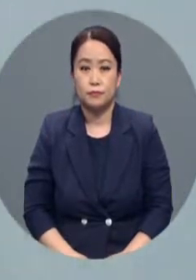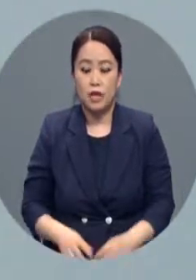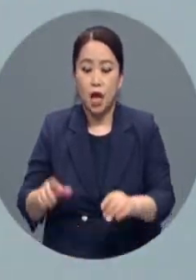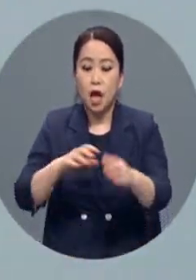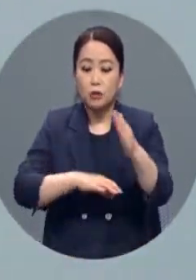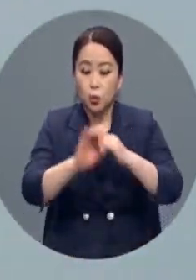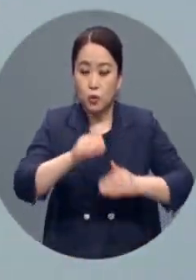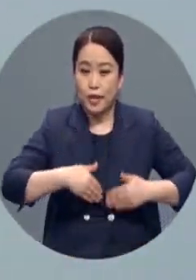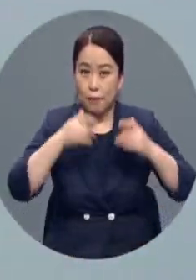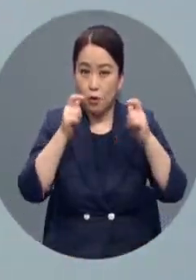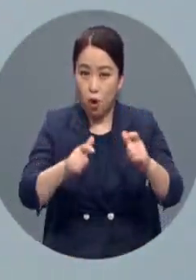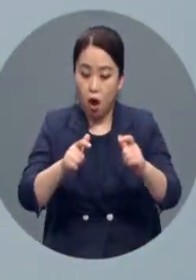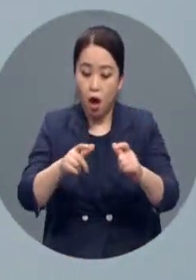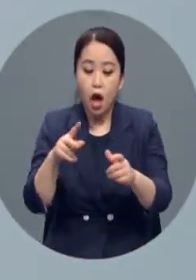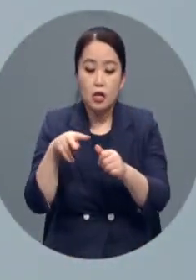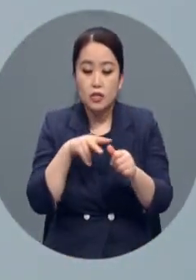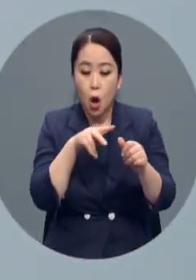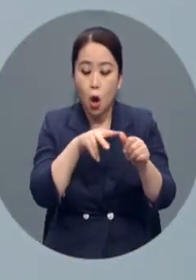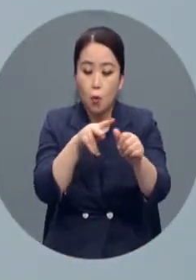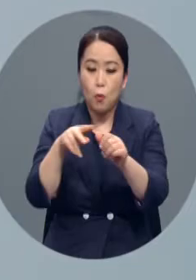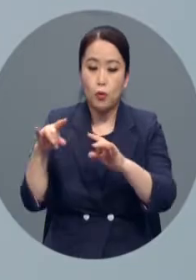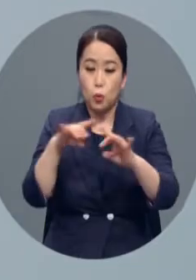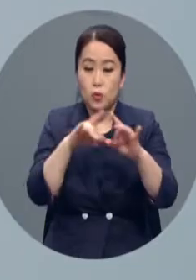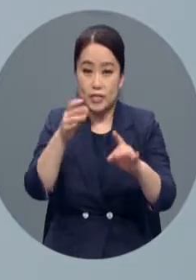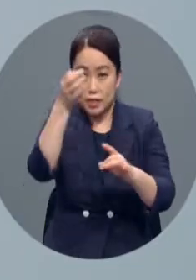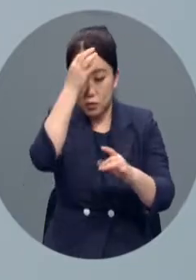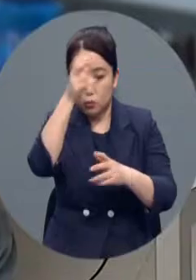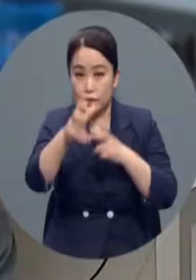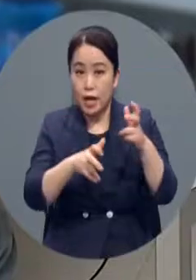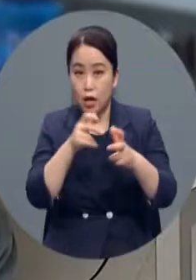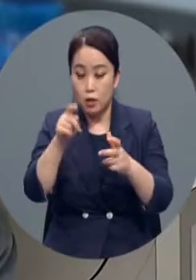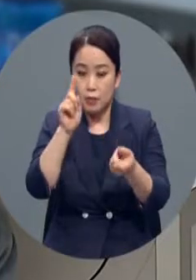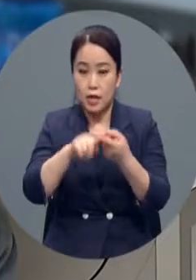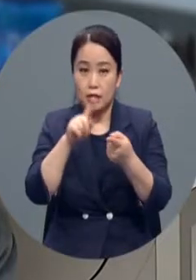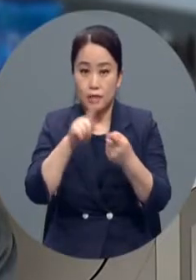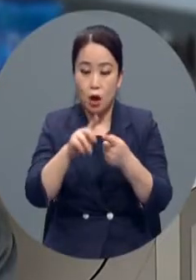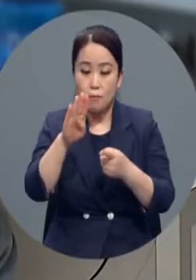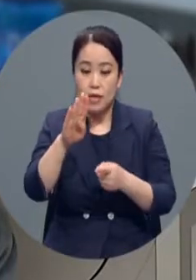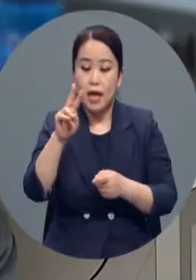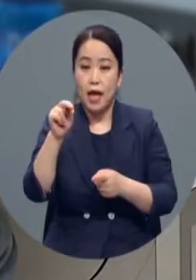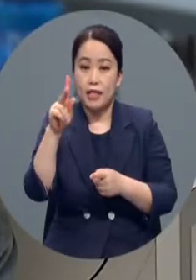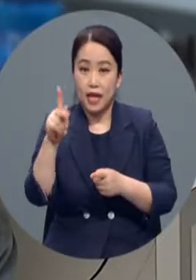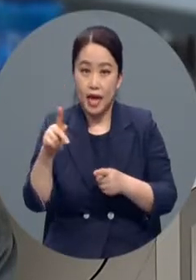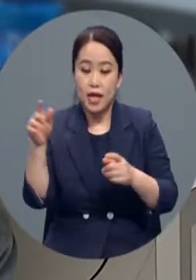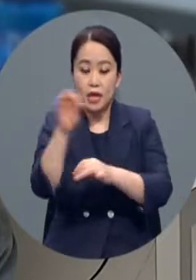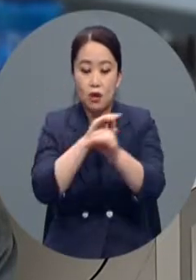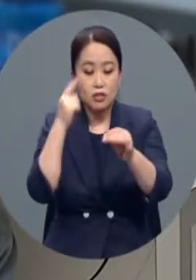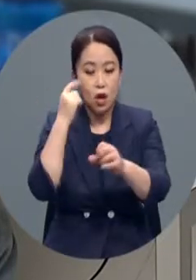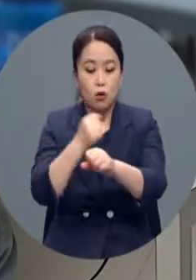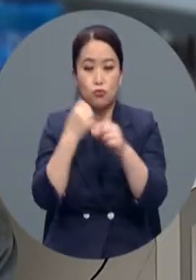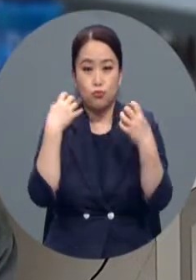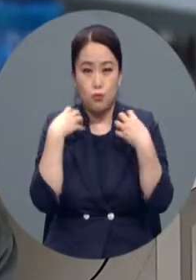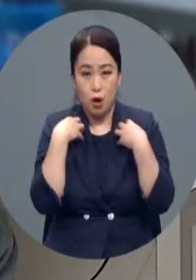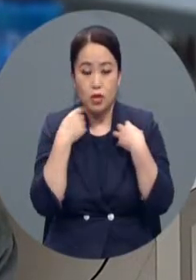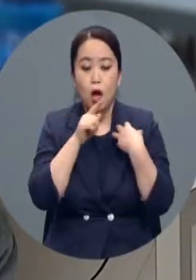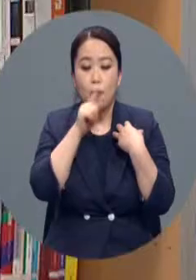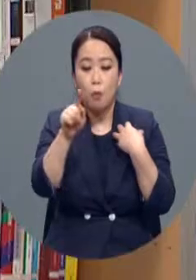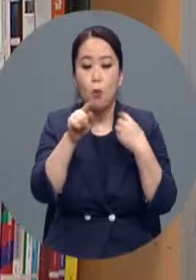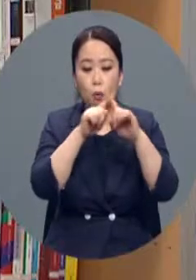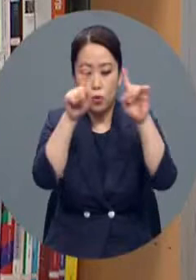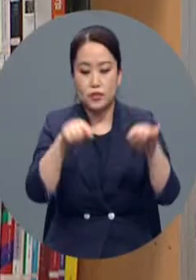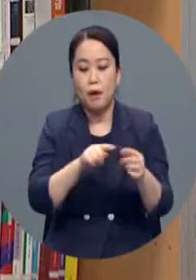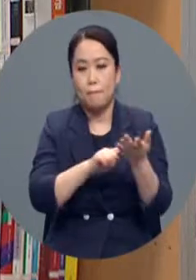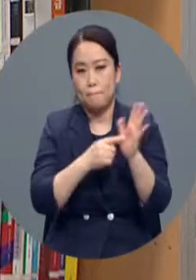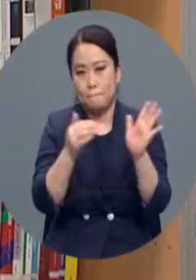동남권 ict 즉 정보통신 기술 산업의 현주소 에 대해 비앤케이 경제연구원 이 보고서를 내놨습니다 동남